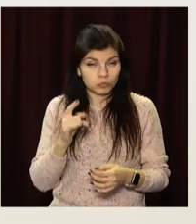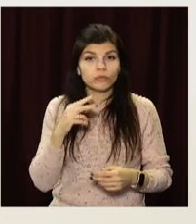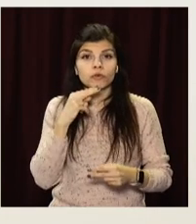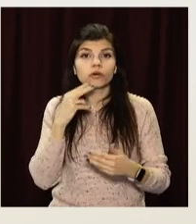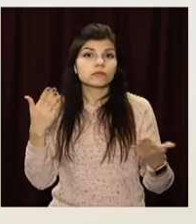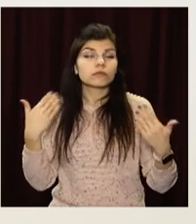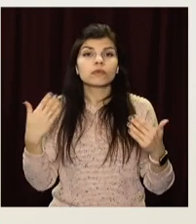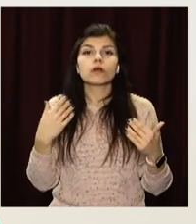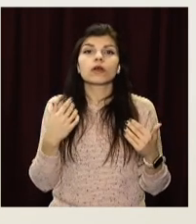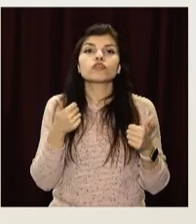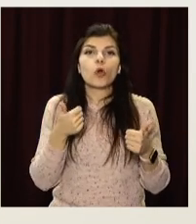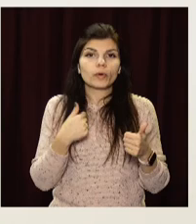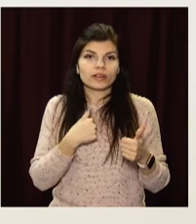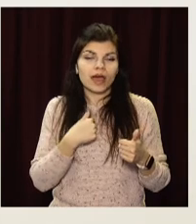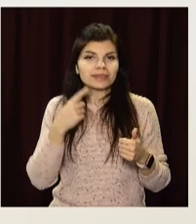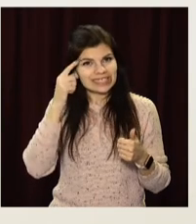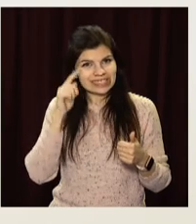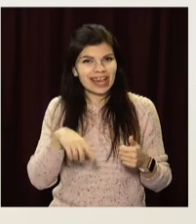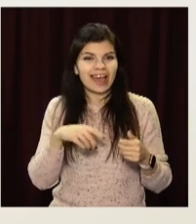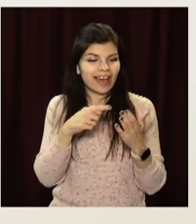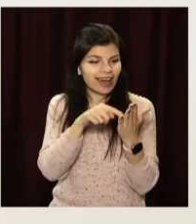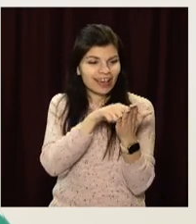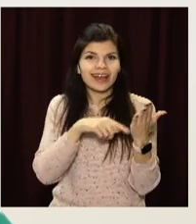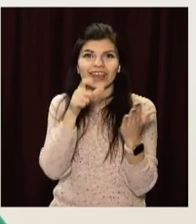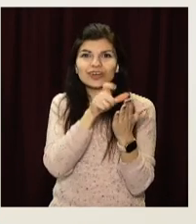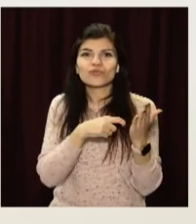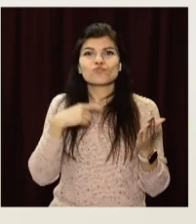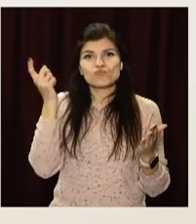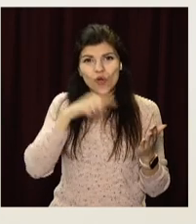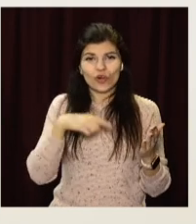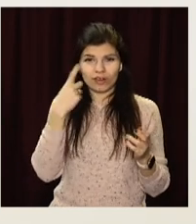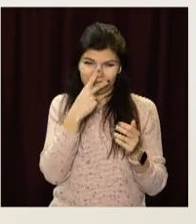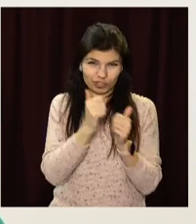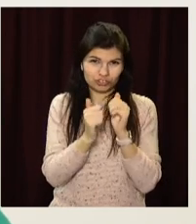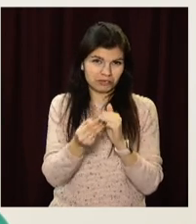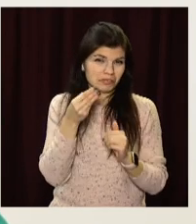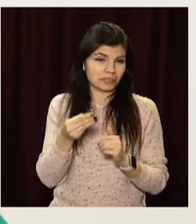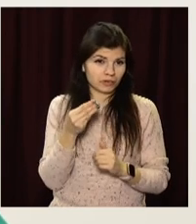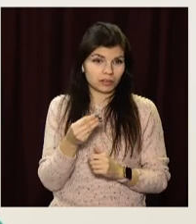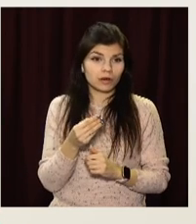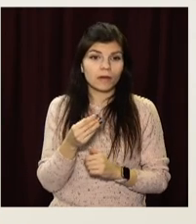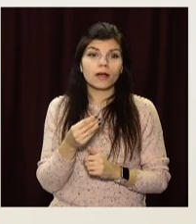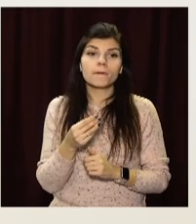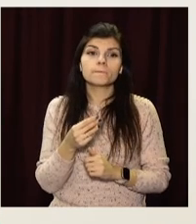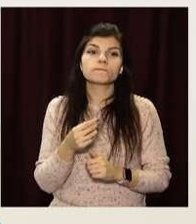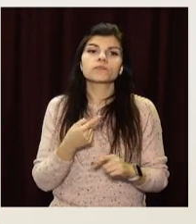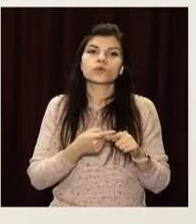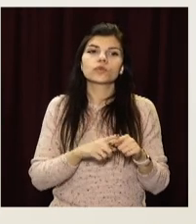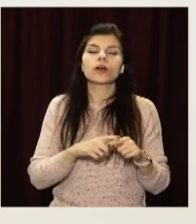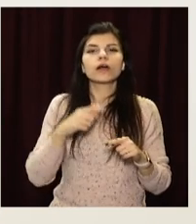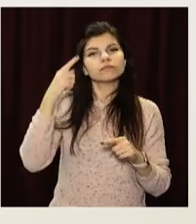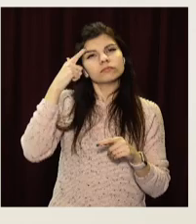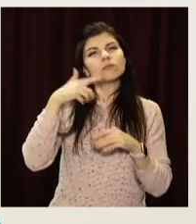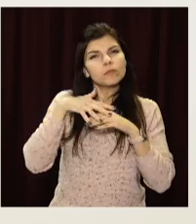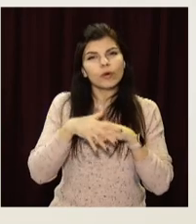до образів, добре знайомих нам із купюр, якими ми, власне, користуємося щодня, але це репрезентація і осмислення